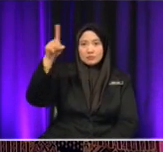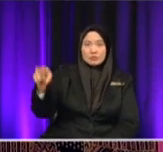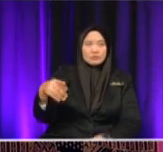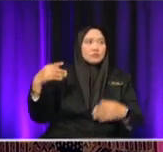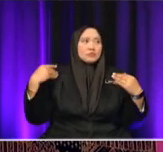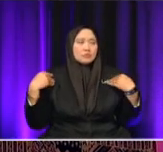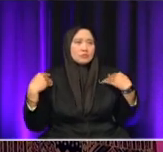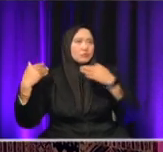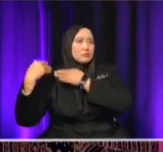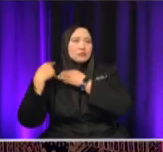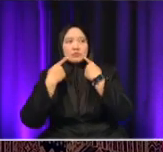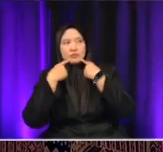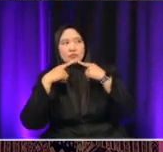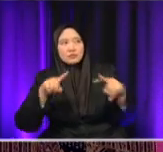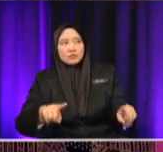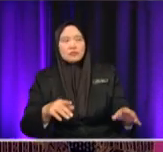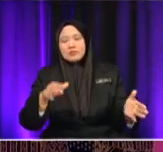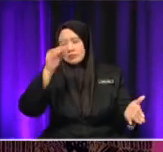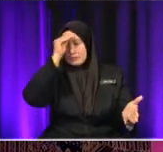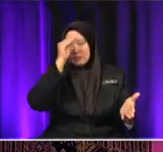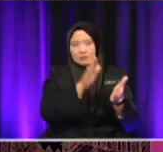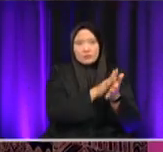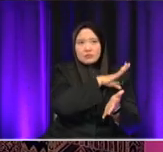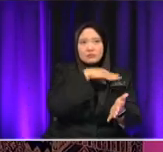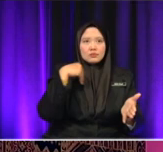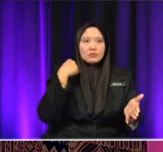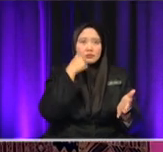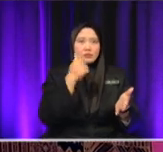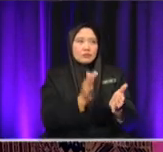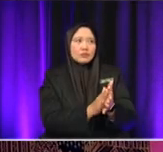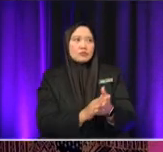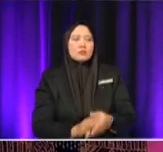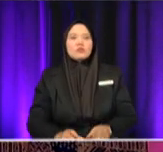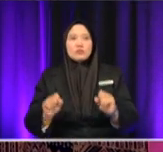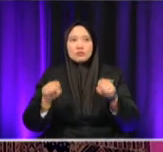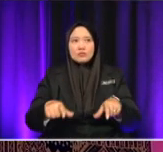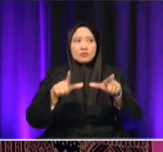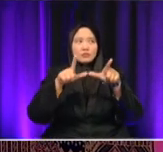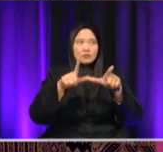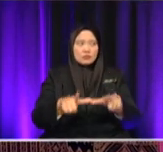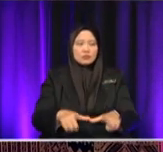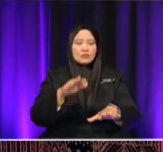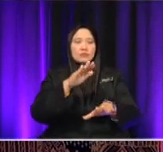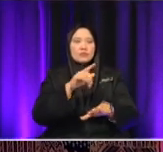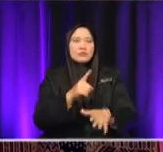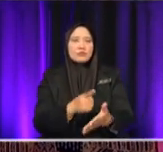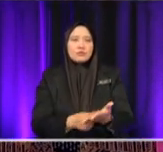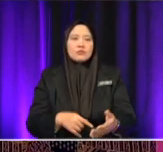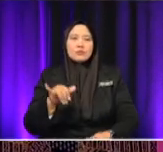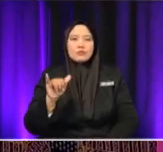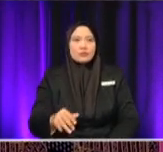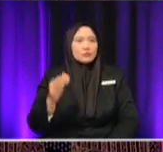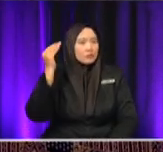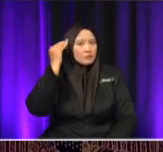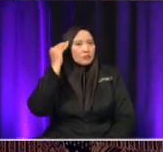jawab suami dan istri anak-anak muda saja boleh letak Bali Kia apa yang anak-anak muda paham ada daripada apa yang memiliki pelajari tadi